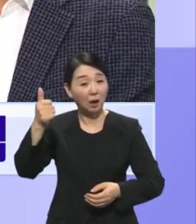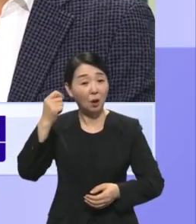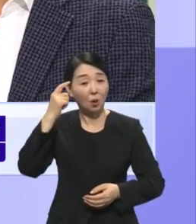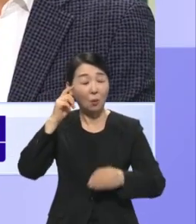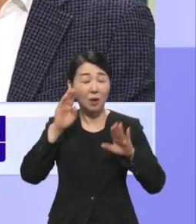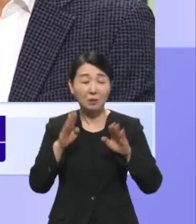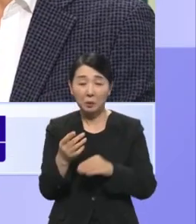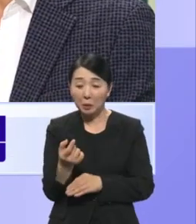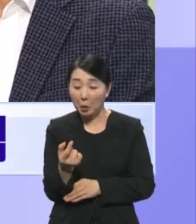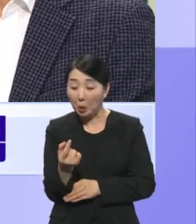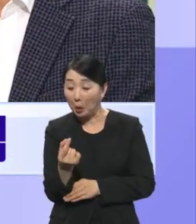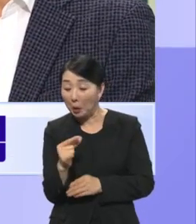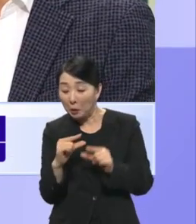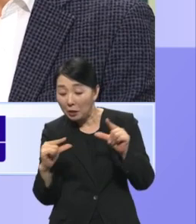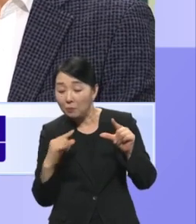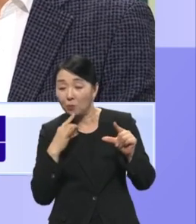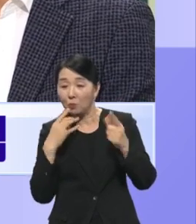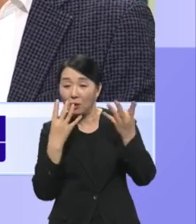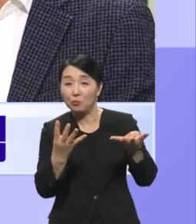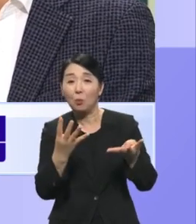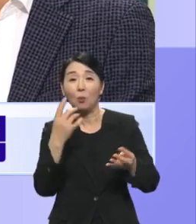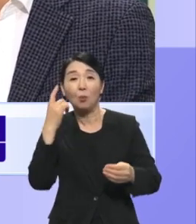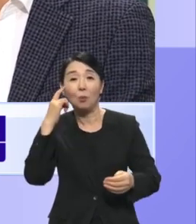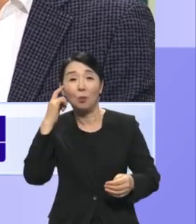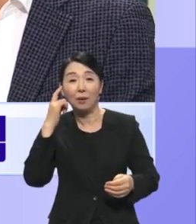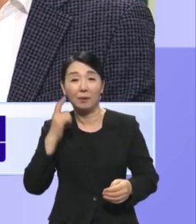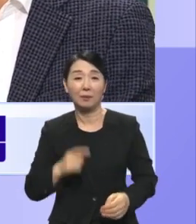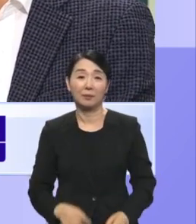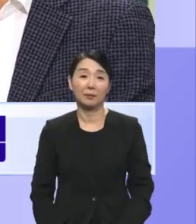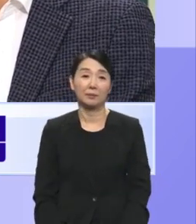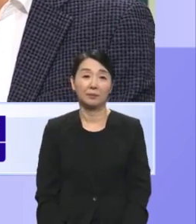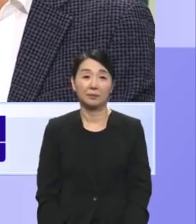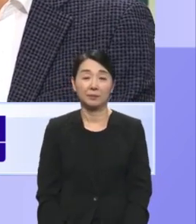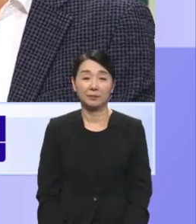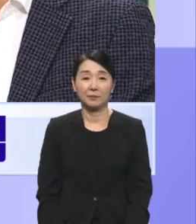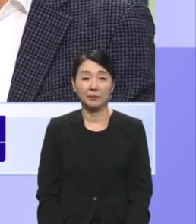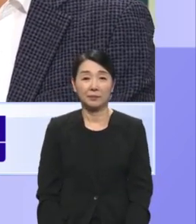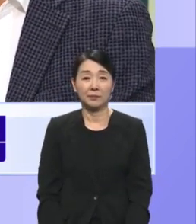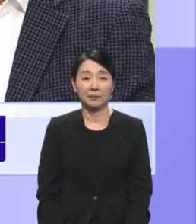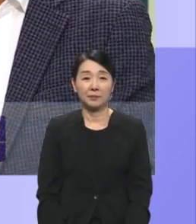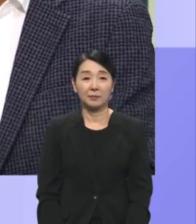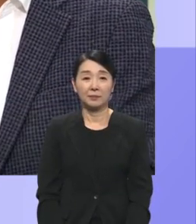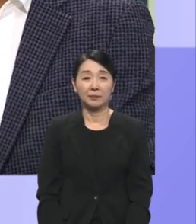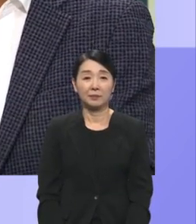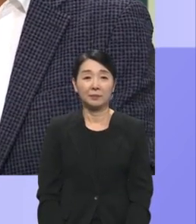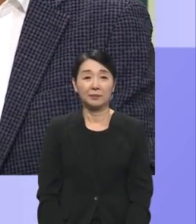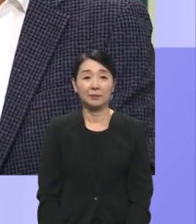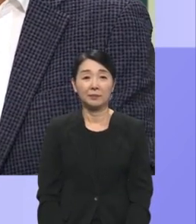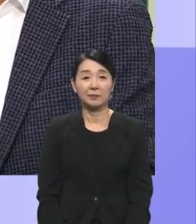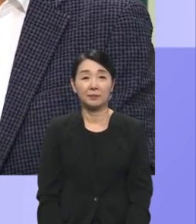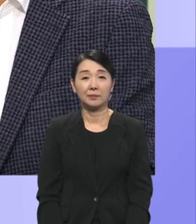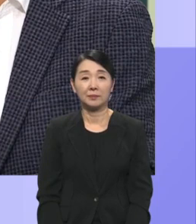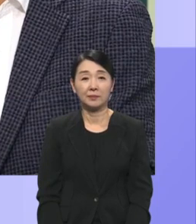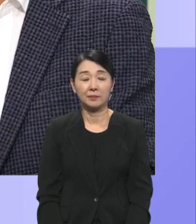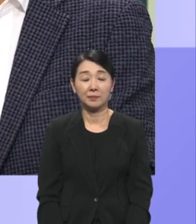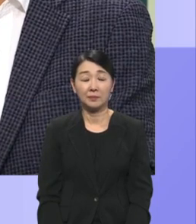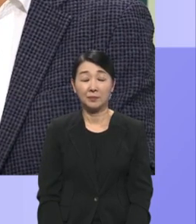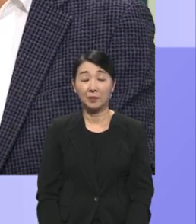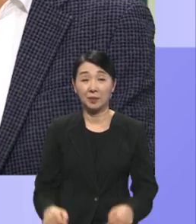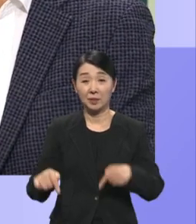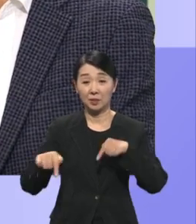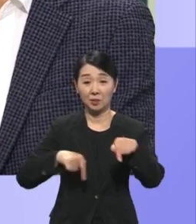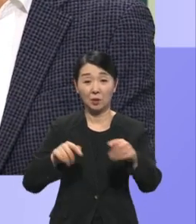왜 그랬는지 참 이상할 정도였어요 생각보다 덜했다 이런 평가신가요 알겠습니다 자 일단 뭐 앞서도 언급이 됐습니다만 어쨌든